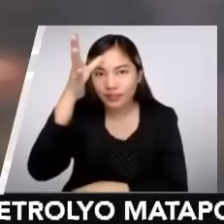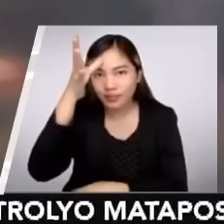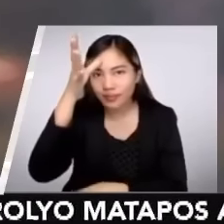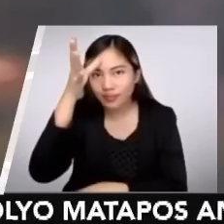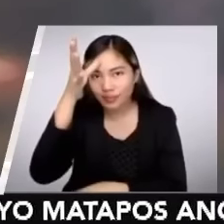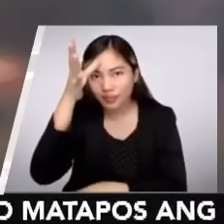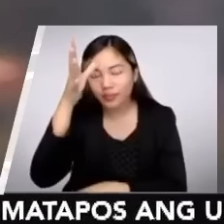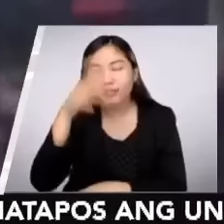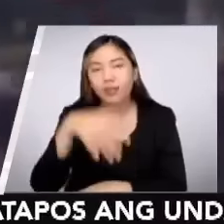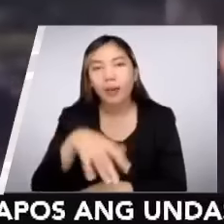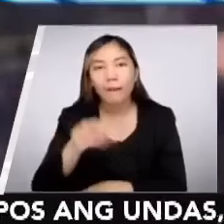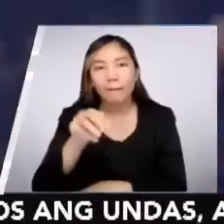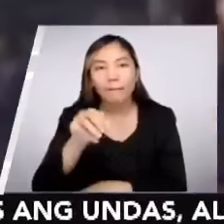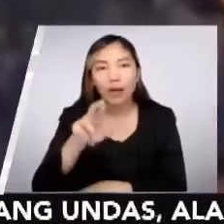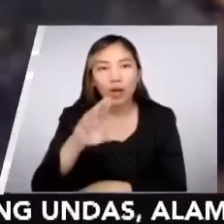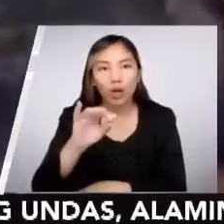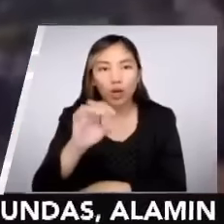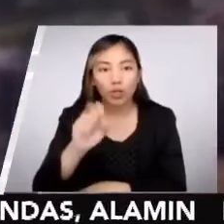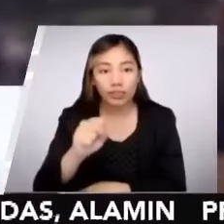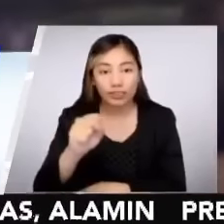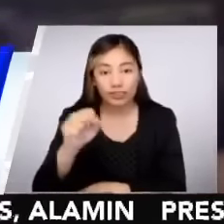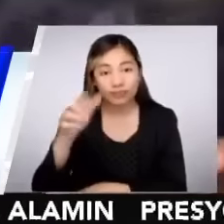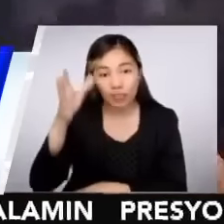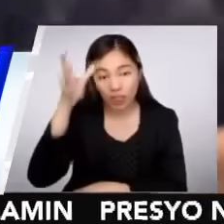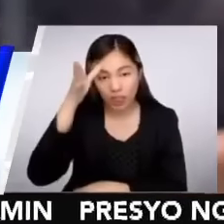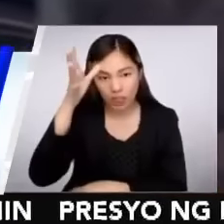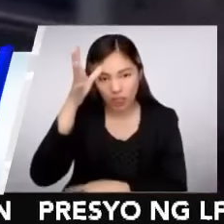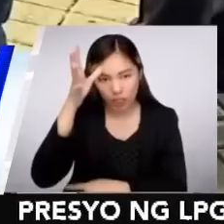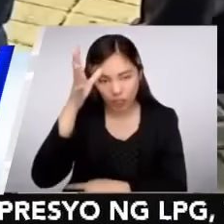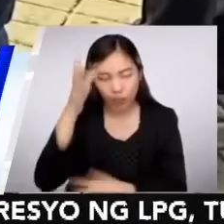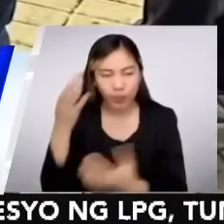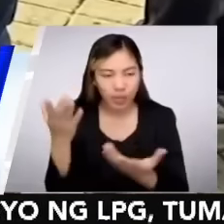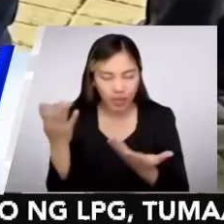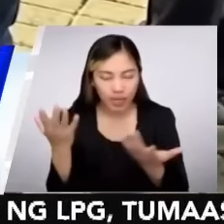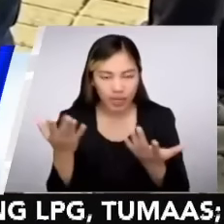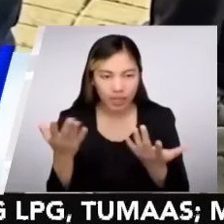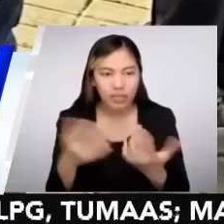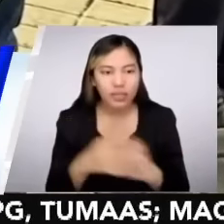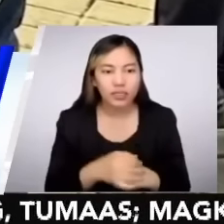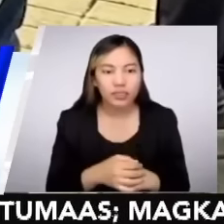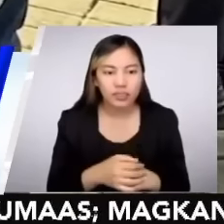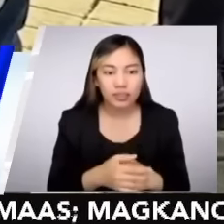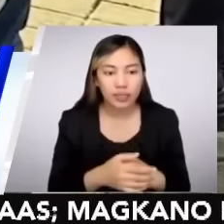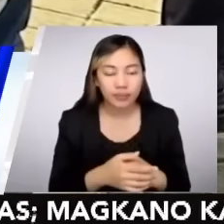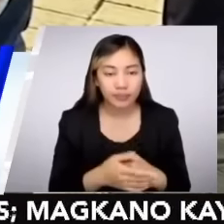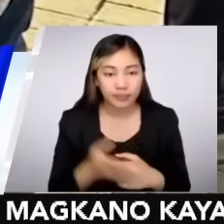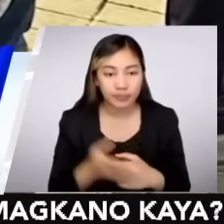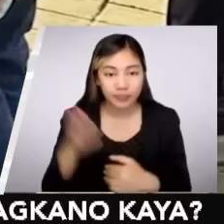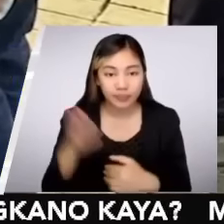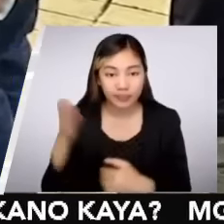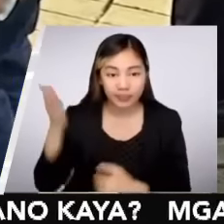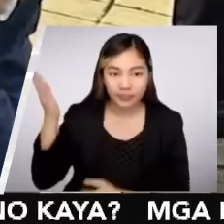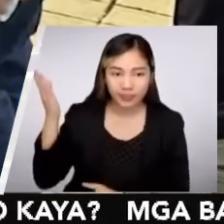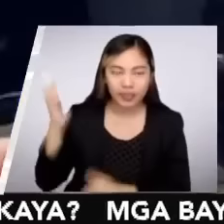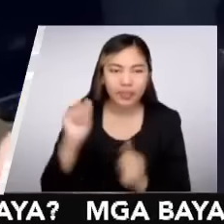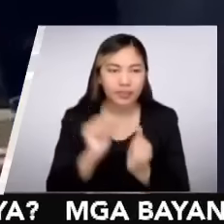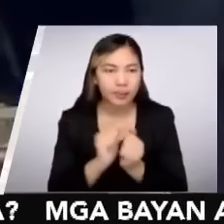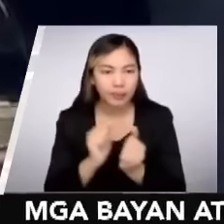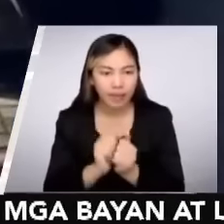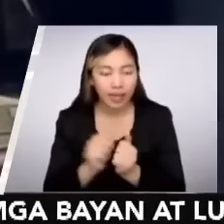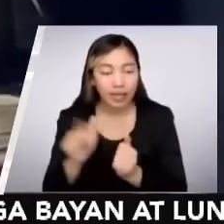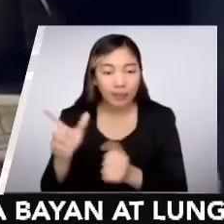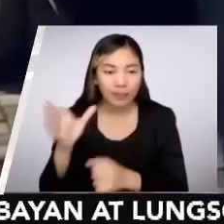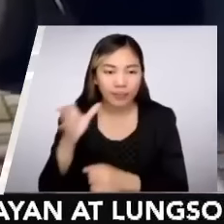Taguig. Kasama ng Pangulo ang kanyang nanay na si dating First Lady Imelda Marcos. Mensahe ni Pangulong Bongbong Marcos ngayong undas,